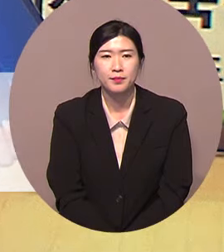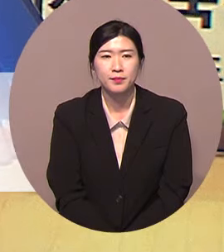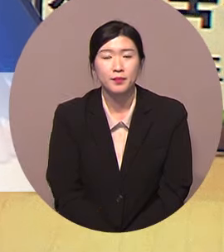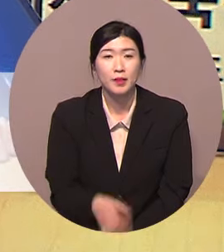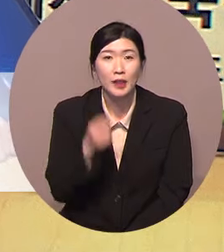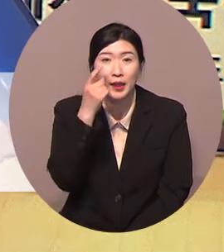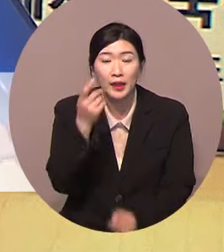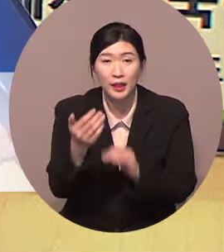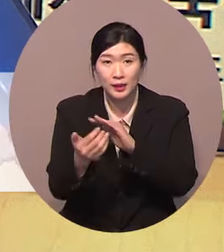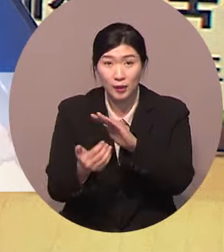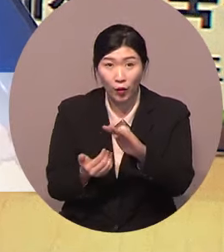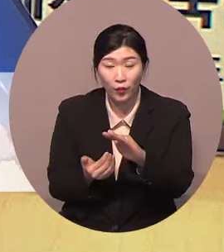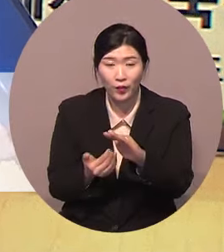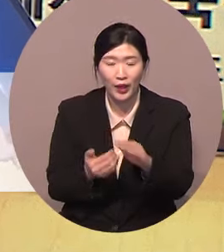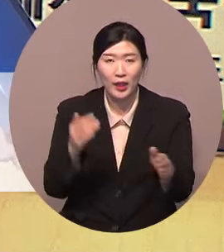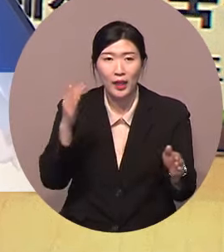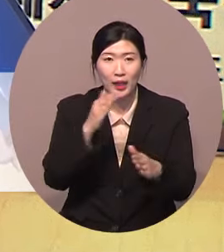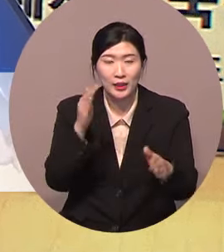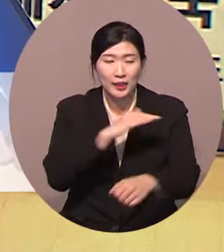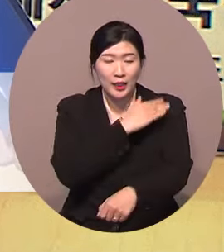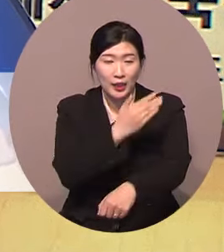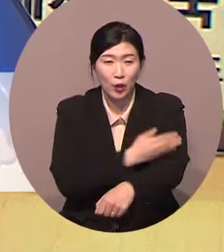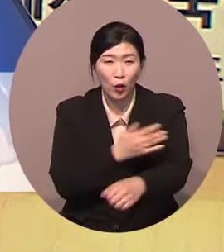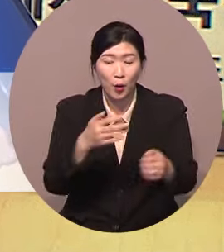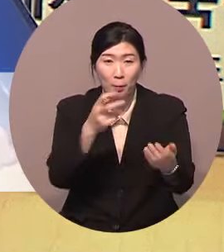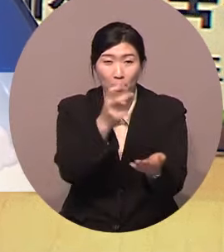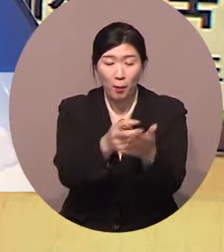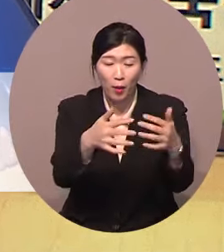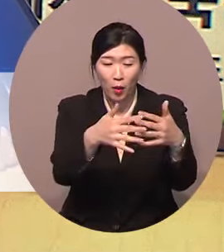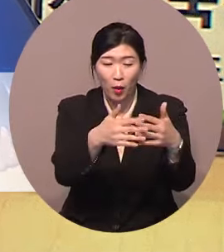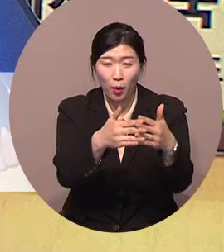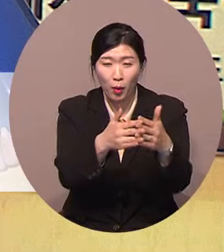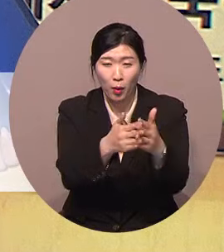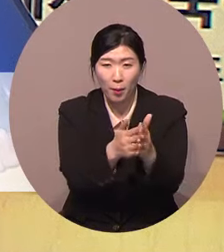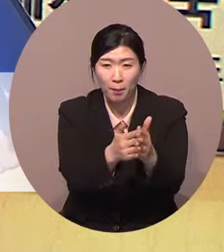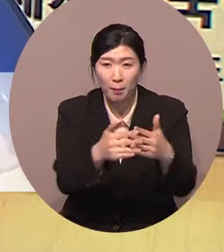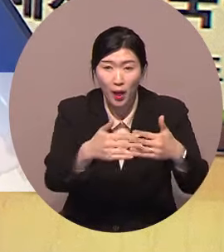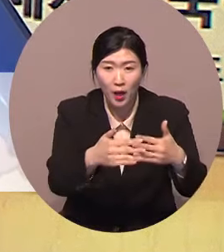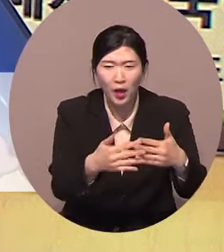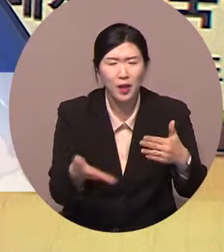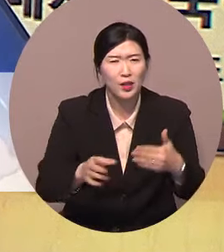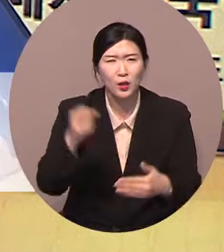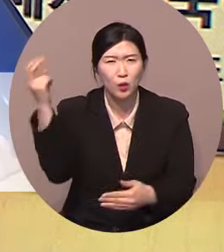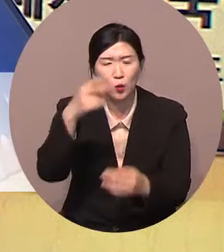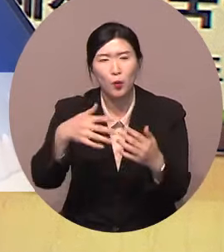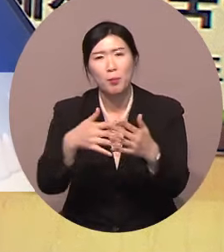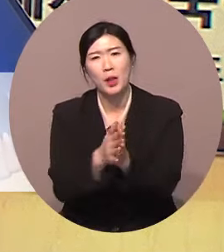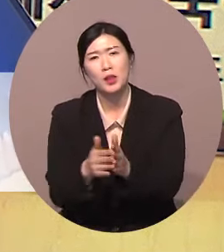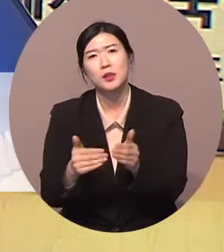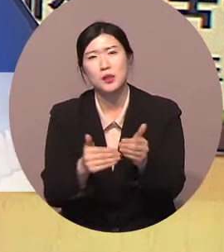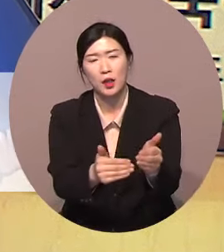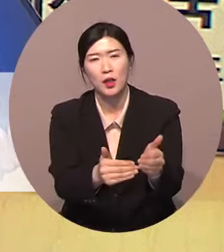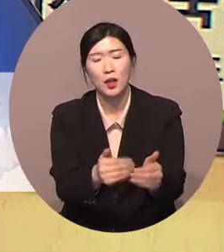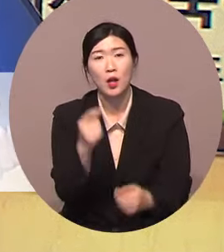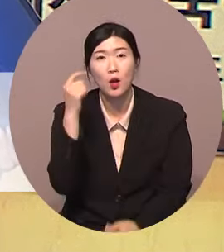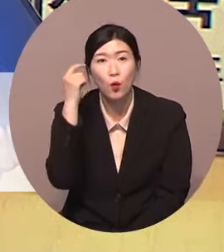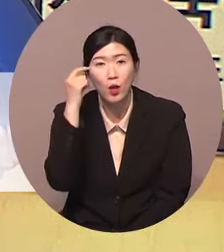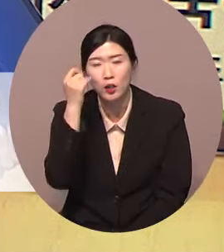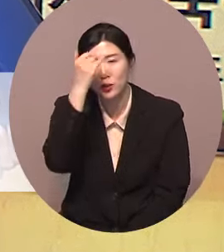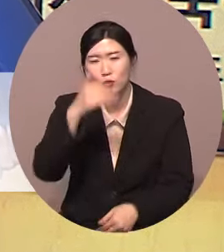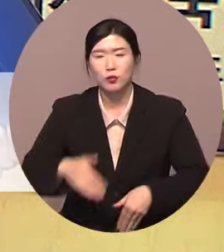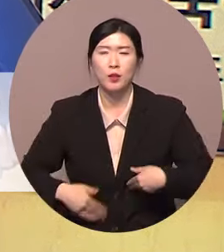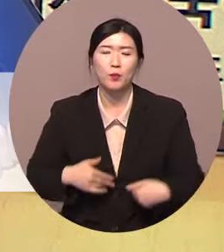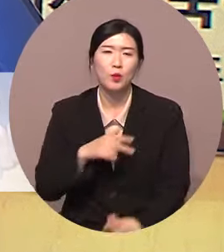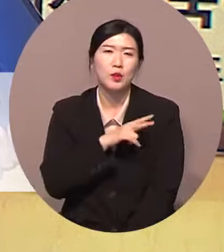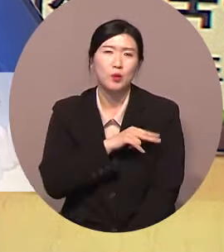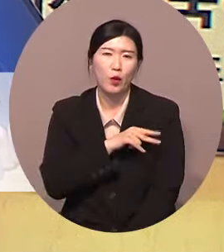한 달 전 극적으로 부활한 충남 학생 인권조례가 또다시 폐지 수순을 밟고 있습니다. 국민의힘 소속 충남도